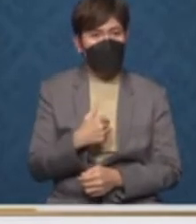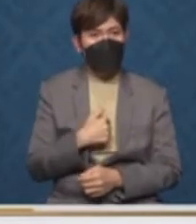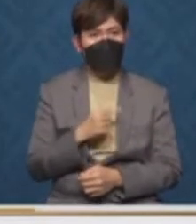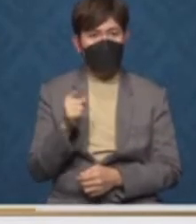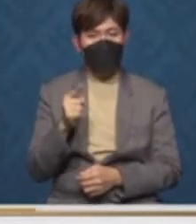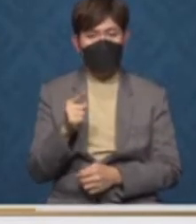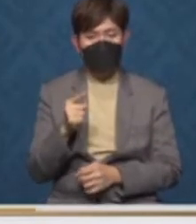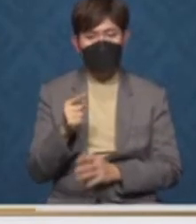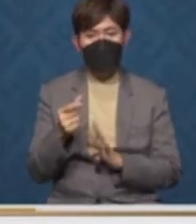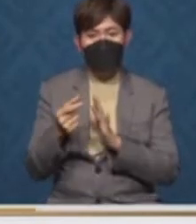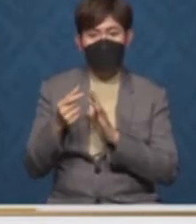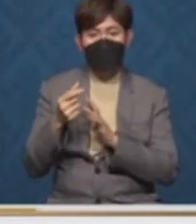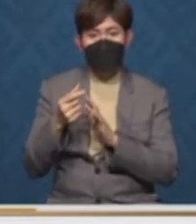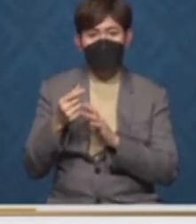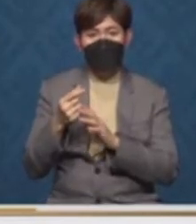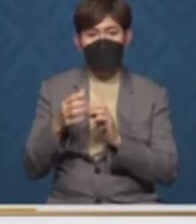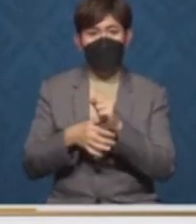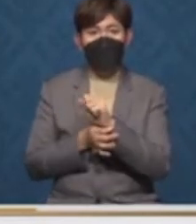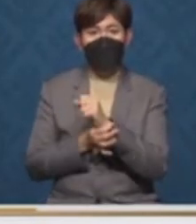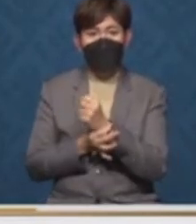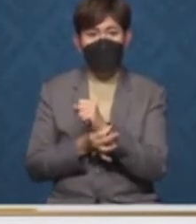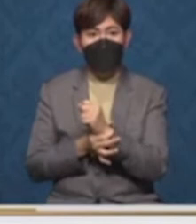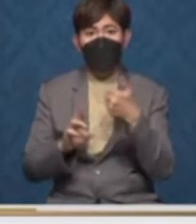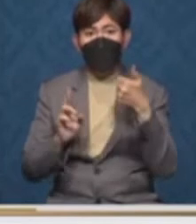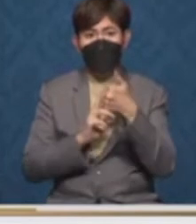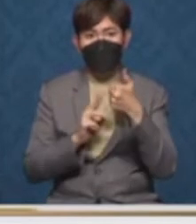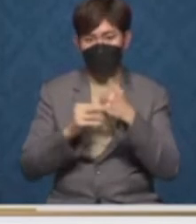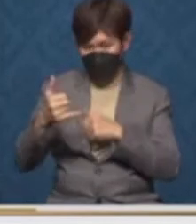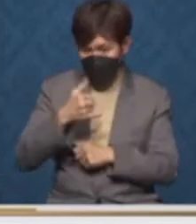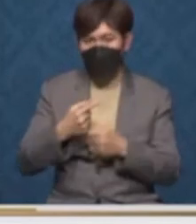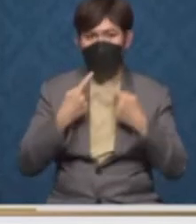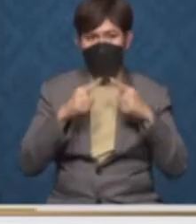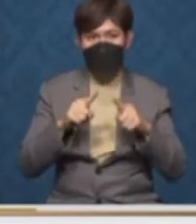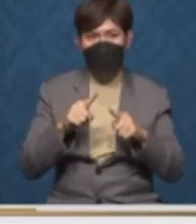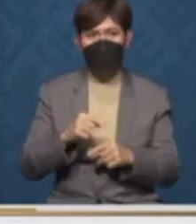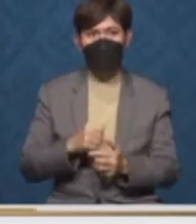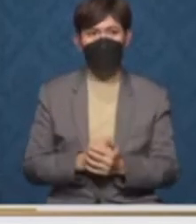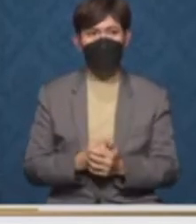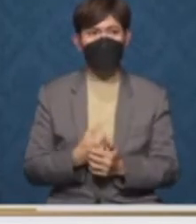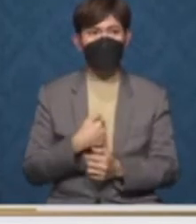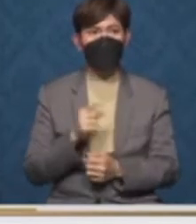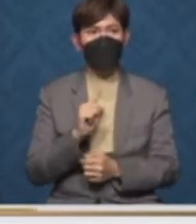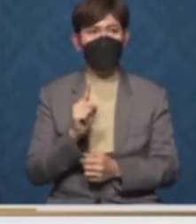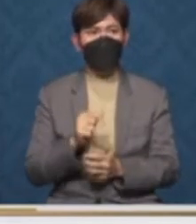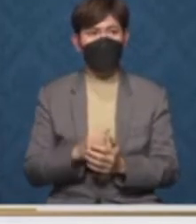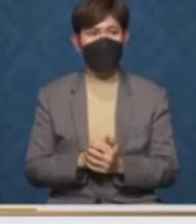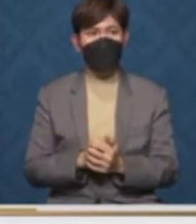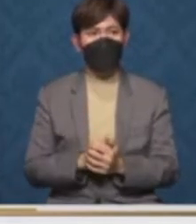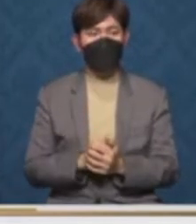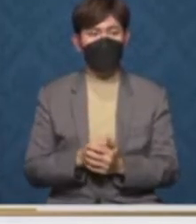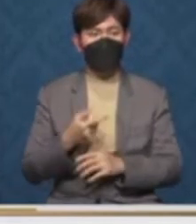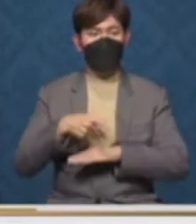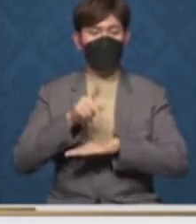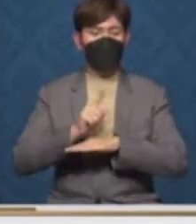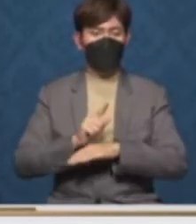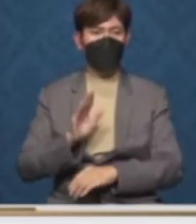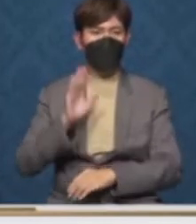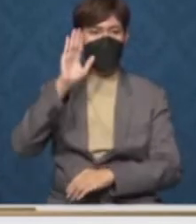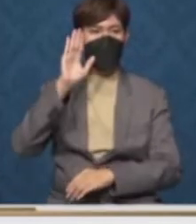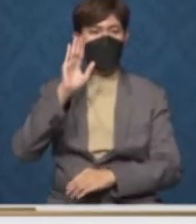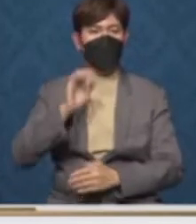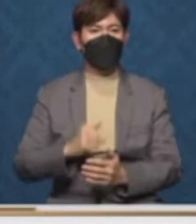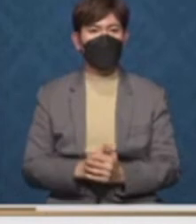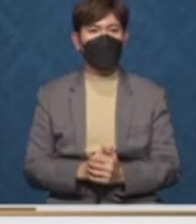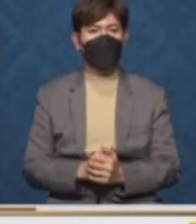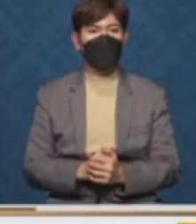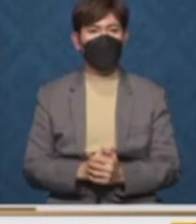อบนะว่าเมื่อวันที่15ธันวา55เนี่ยนายไอ้นัทอํานวยพลเนี่ย ยุทธพงศ์ครับ ครับผม เราก็ว